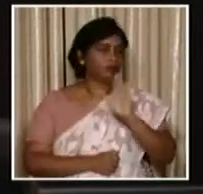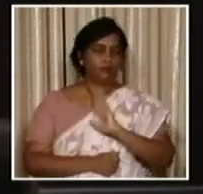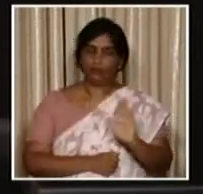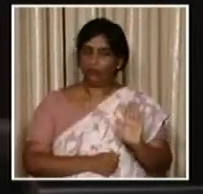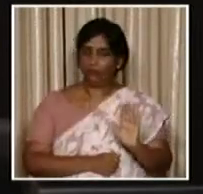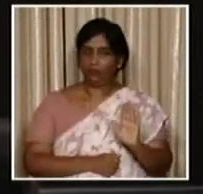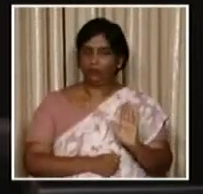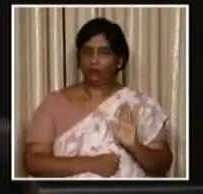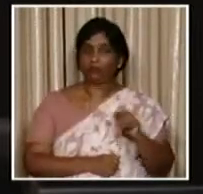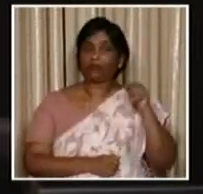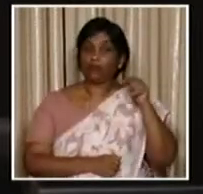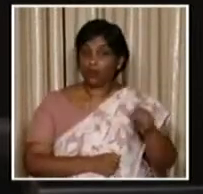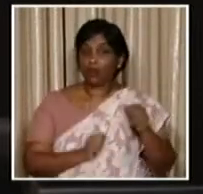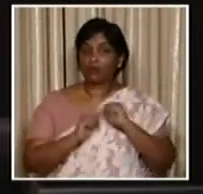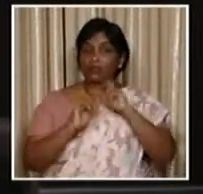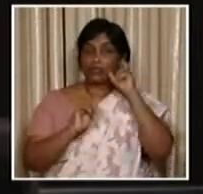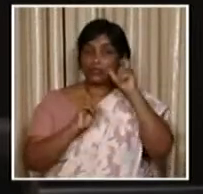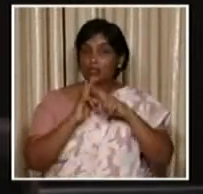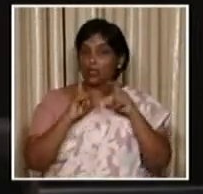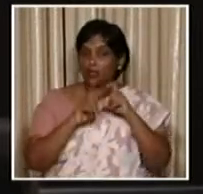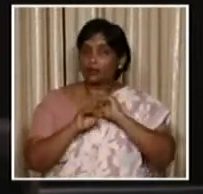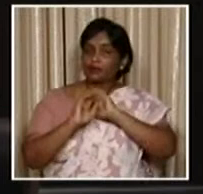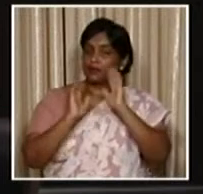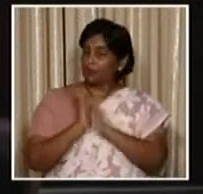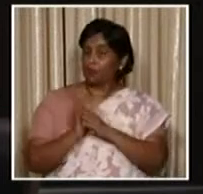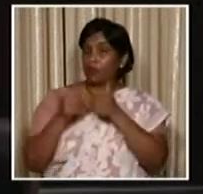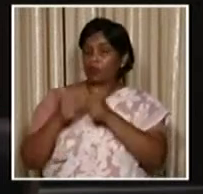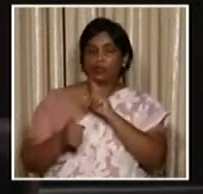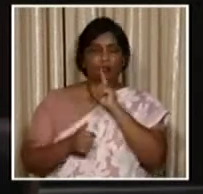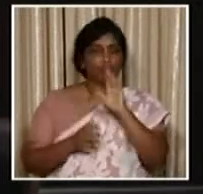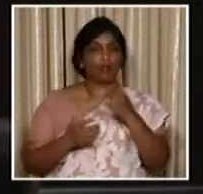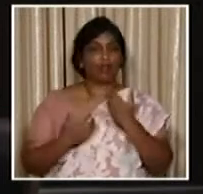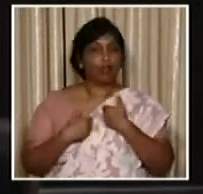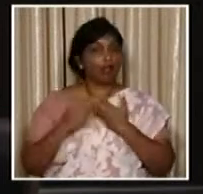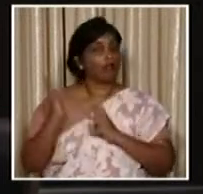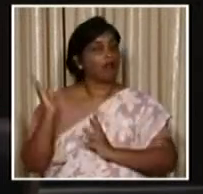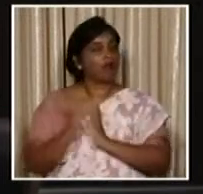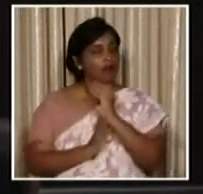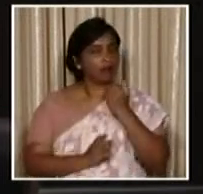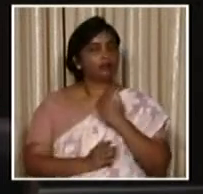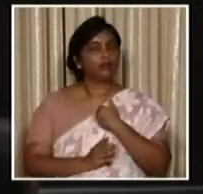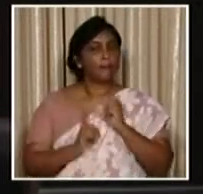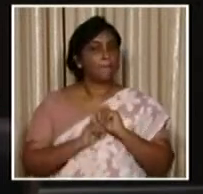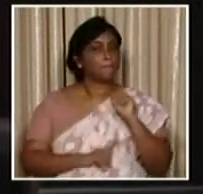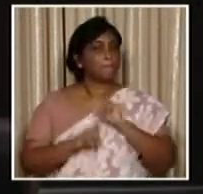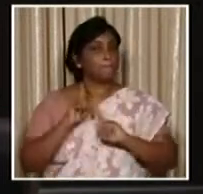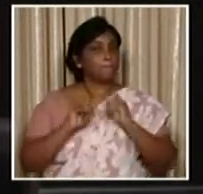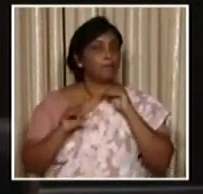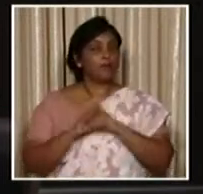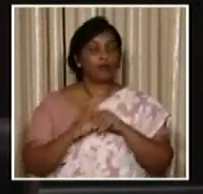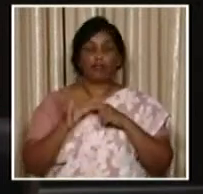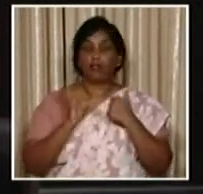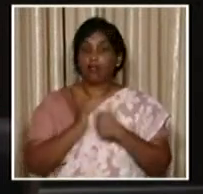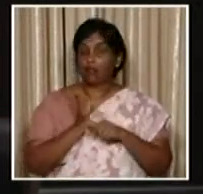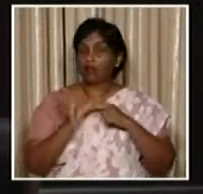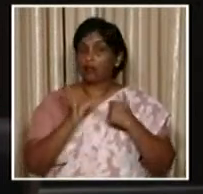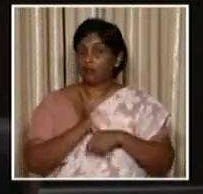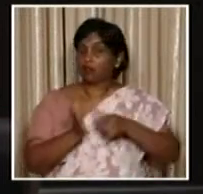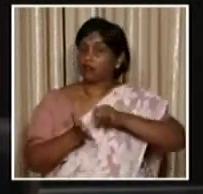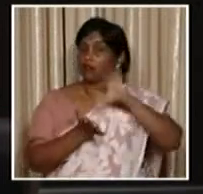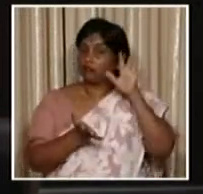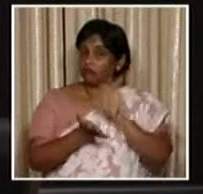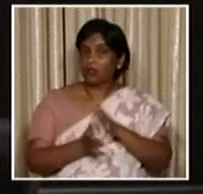නැහැ මේක කරපු CID එකේ සුද්ධ කරන්නත් බෑ අපිට අයිතියක් තියෙනවා පාර්ලිමේන්තුවේ අනපන සම්මත කරලා